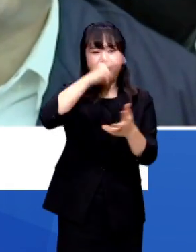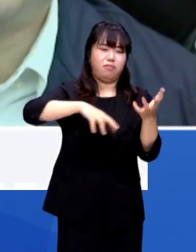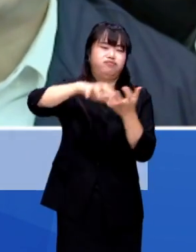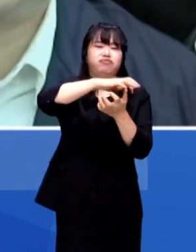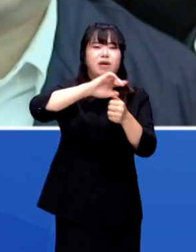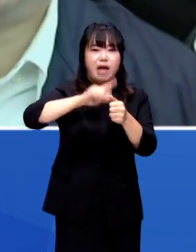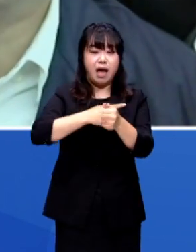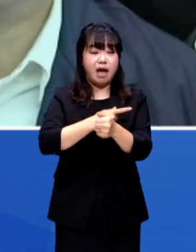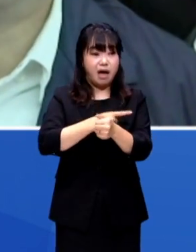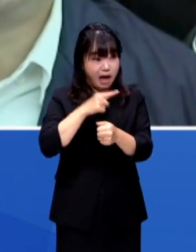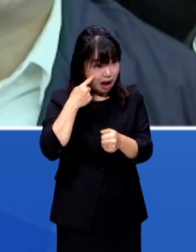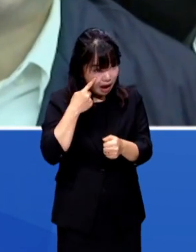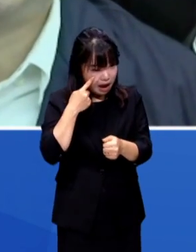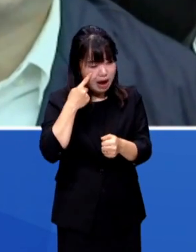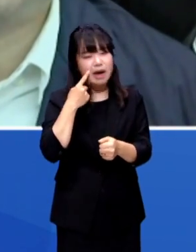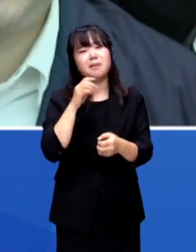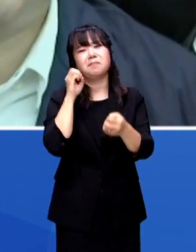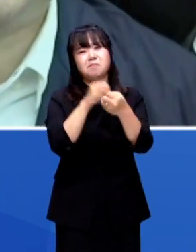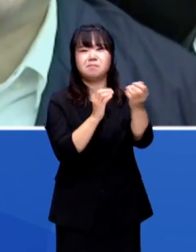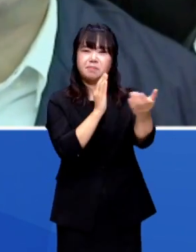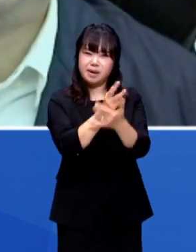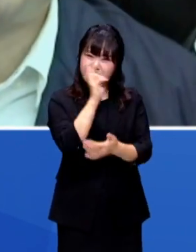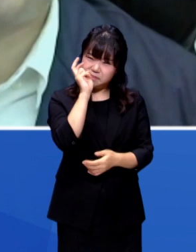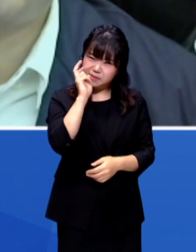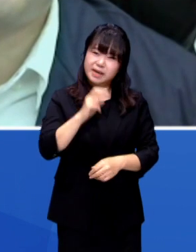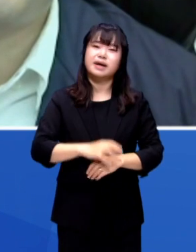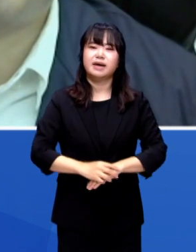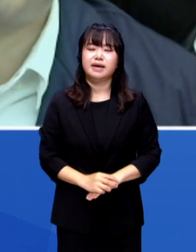부족한 종합적인 문제라고 생각을 하고 있습니다.